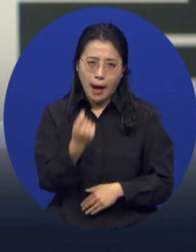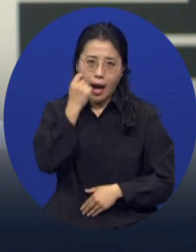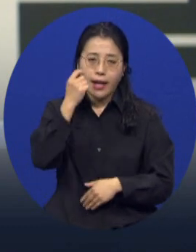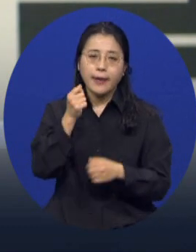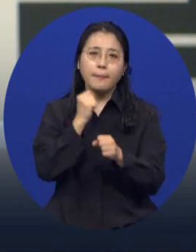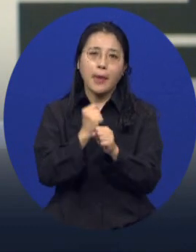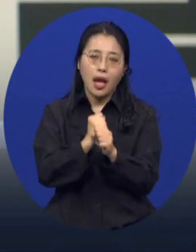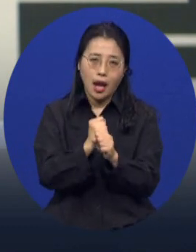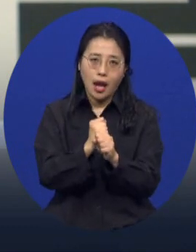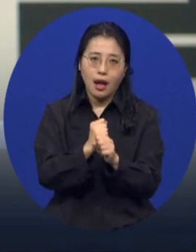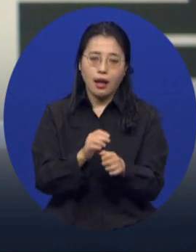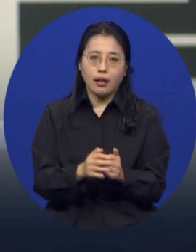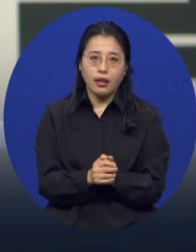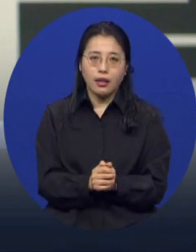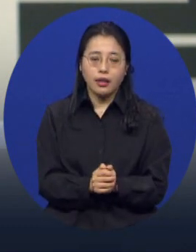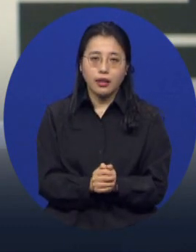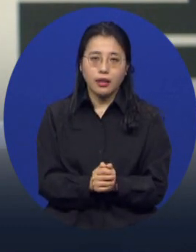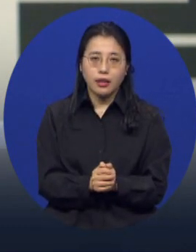착공,